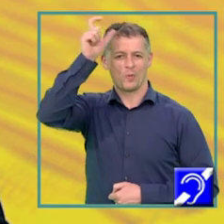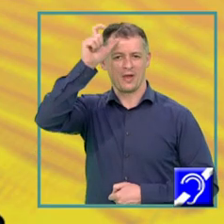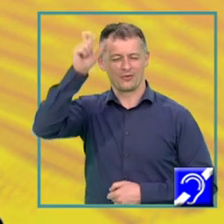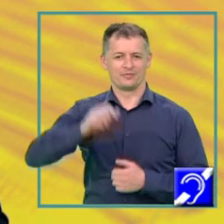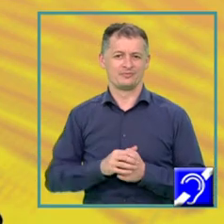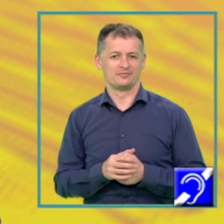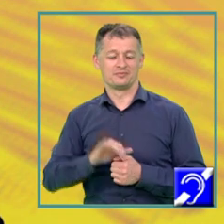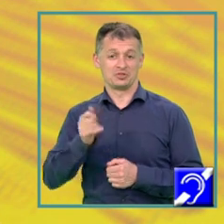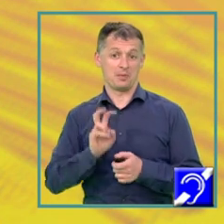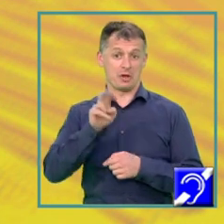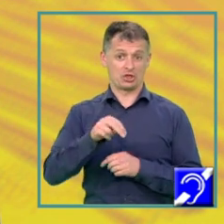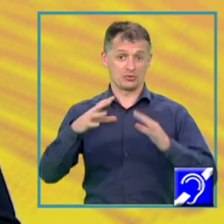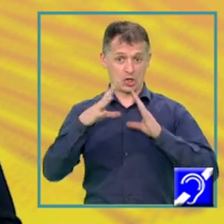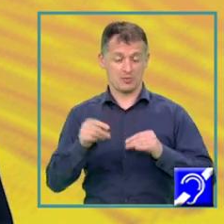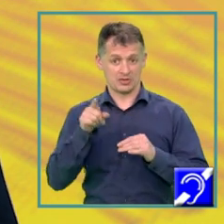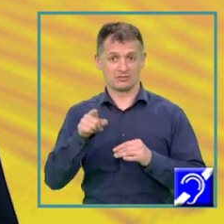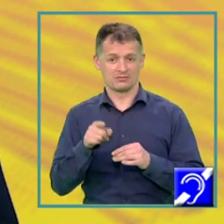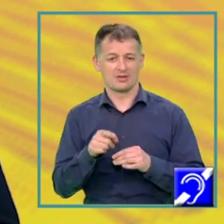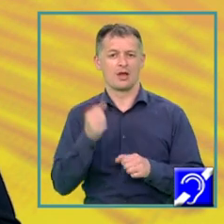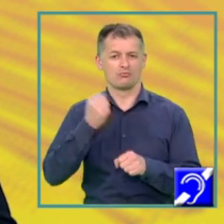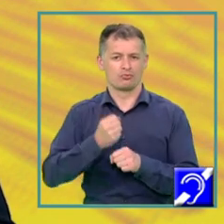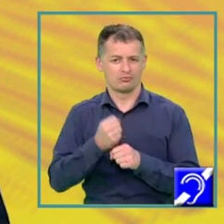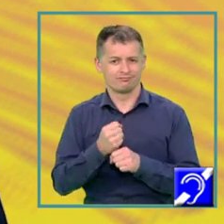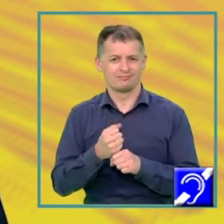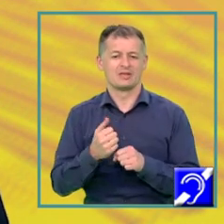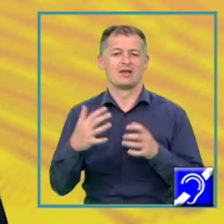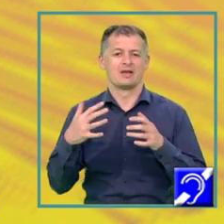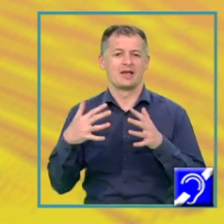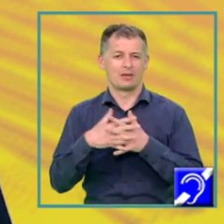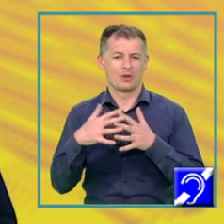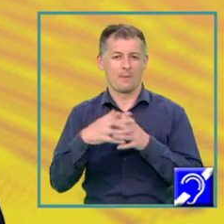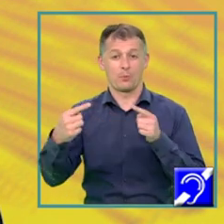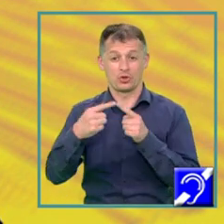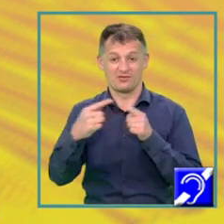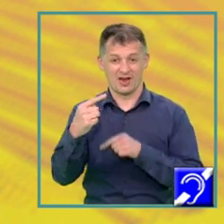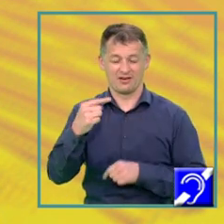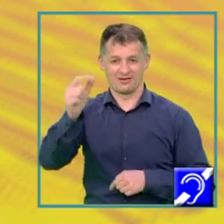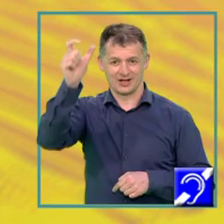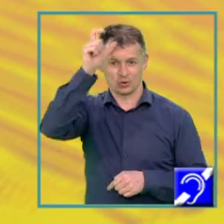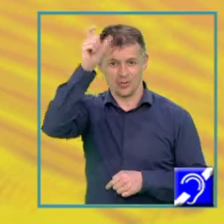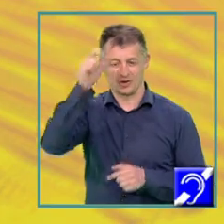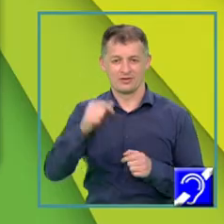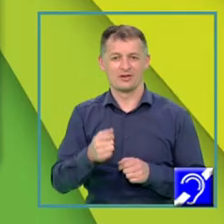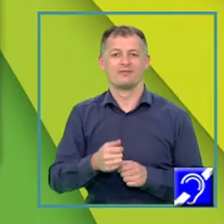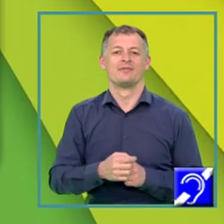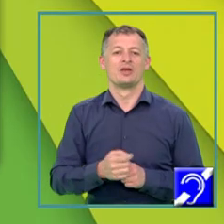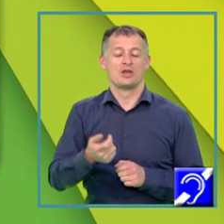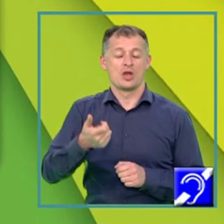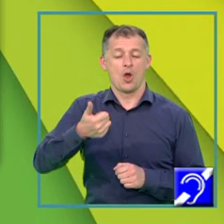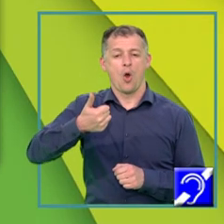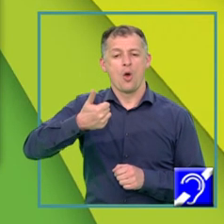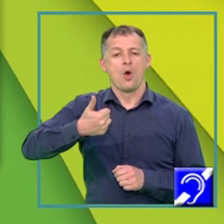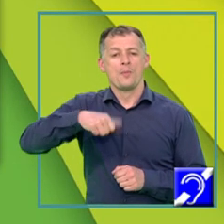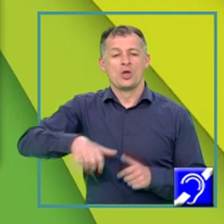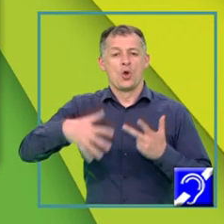anume participarea României la operațiunile militare din războiul anti-otoman din anul 1877. Informațiile pe care vi